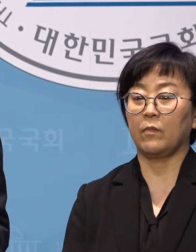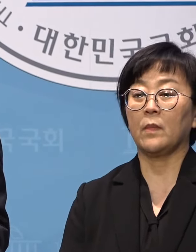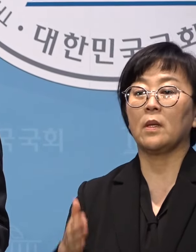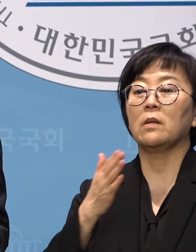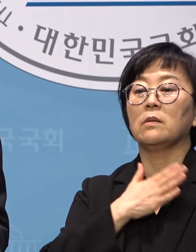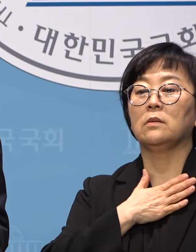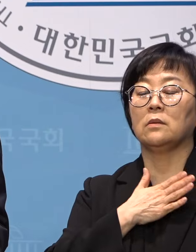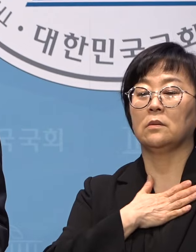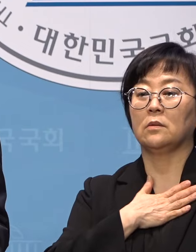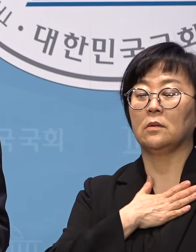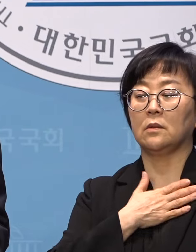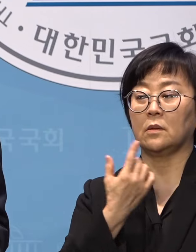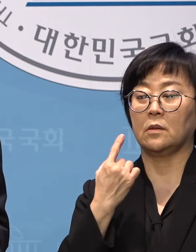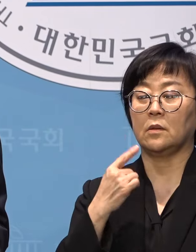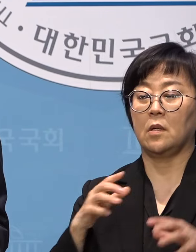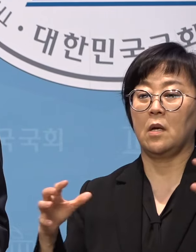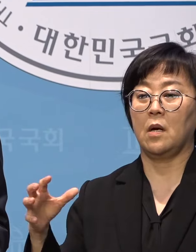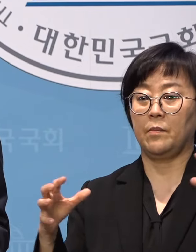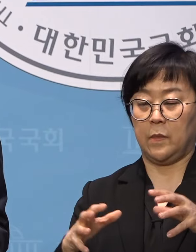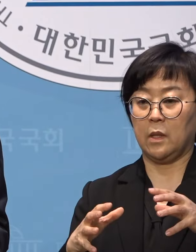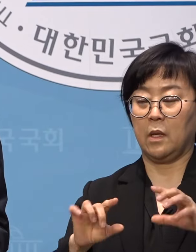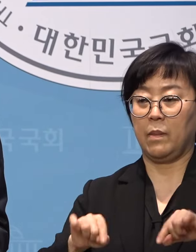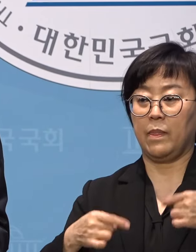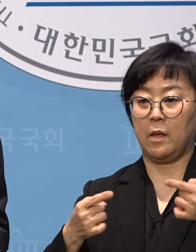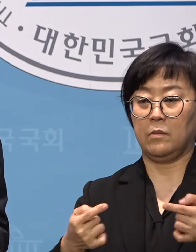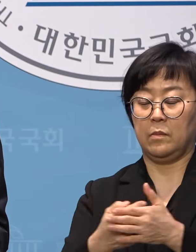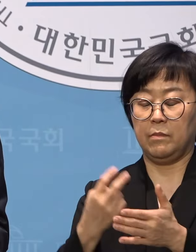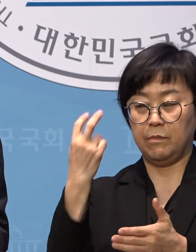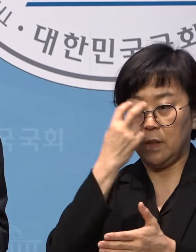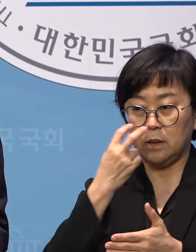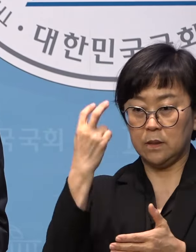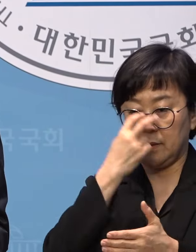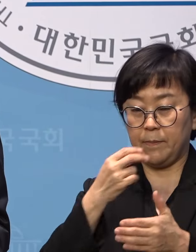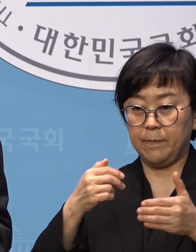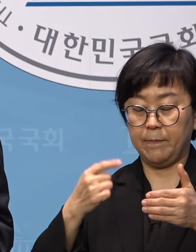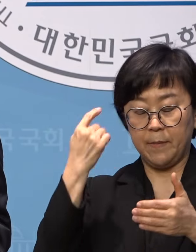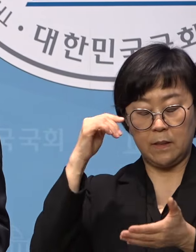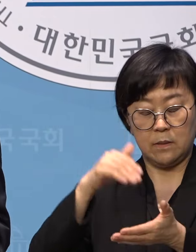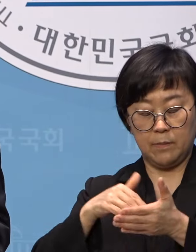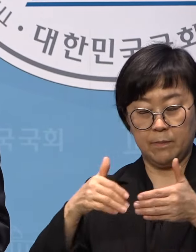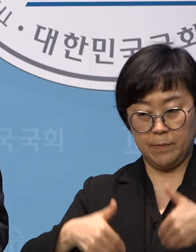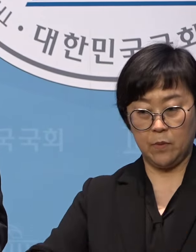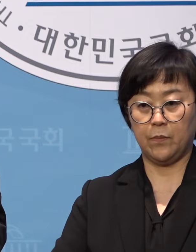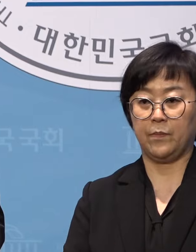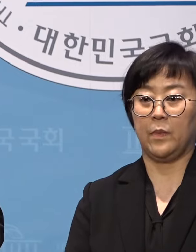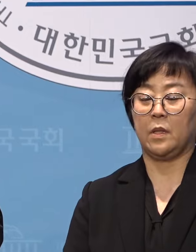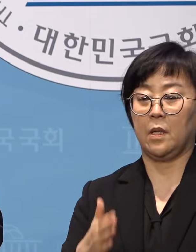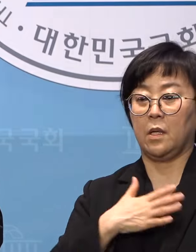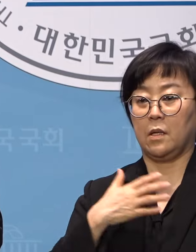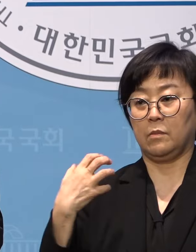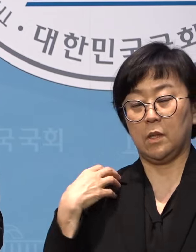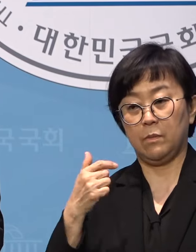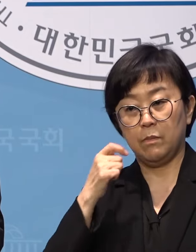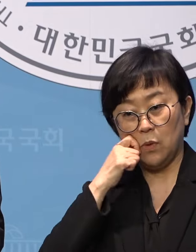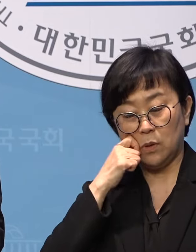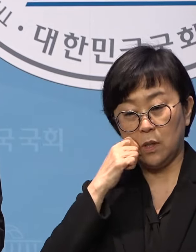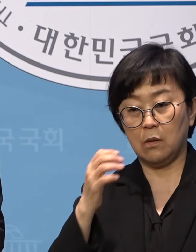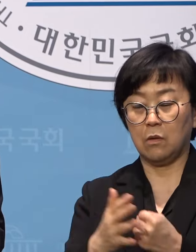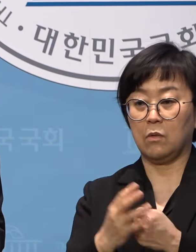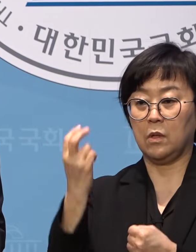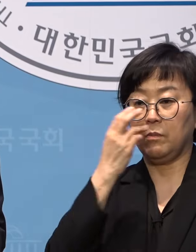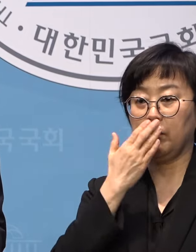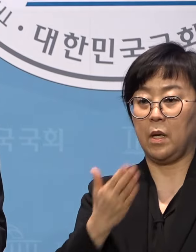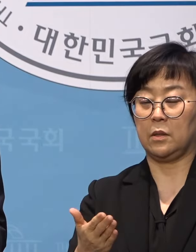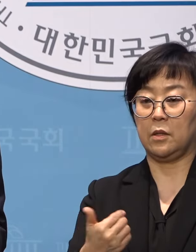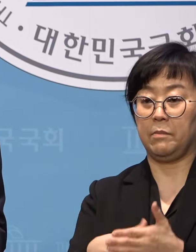제가 합당의 당사자로서 성찰해야 할 일이 많습니다. 제가 감당할 수 없는 일을 관리할 수